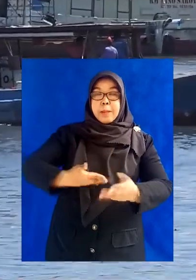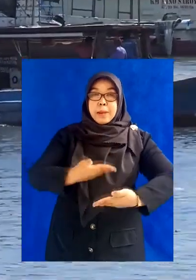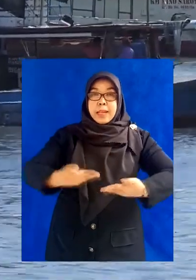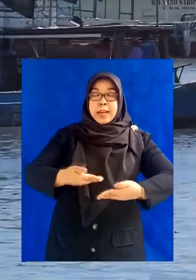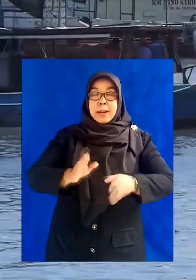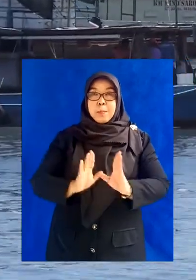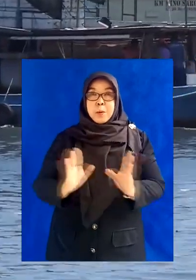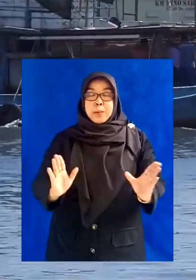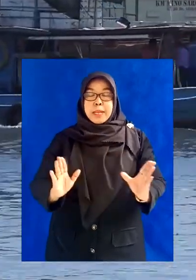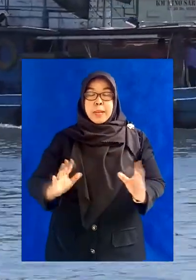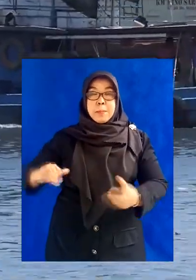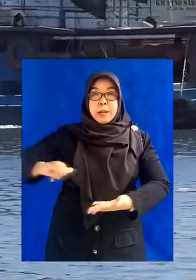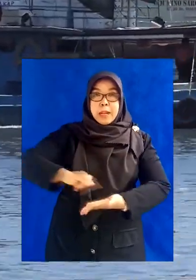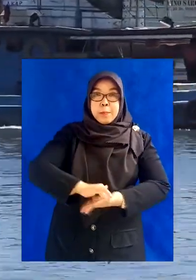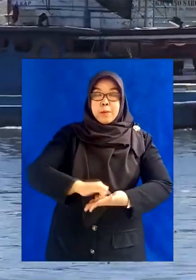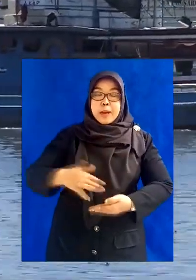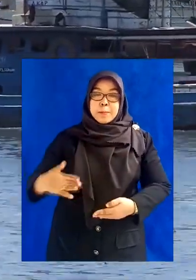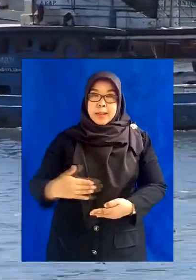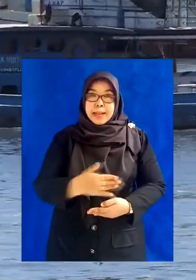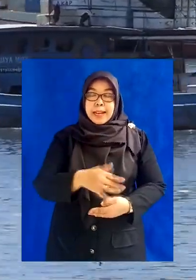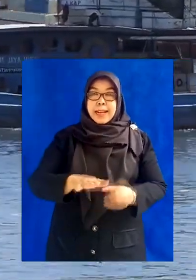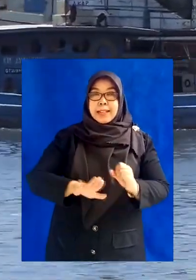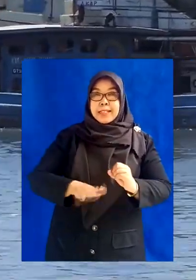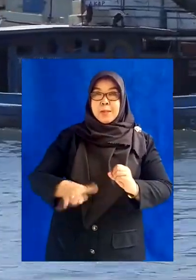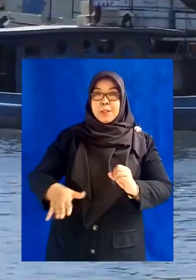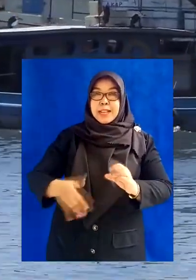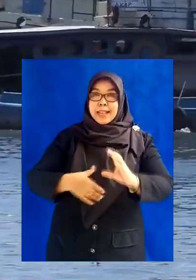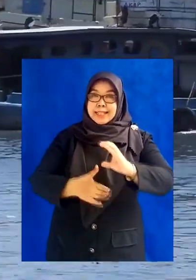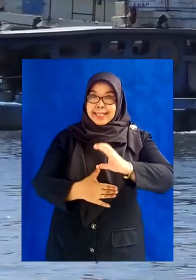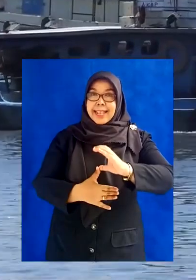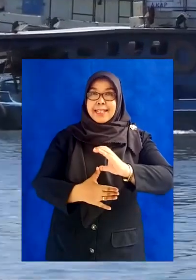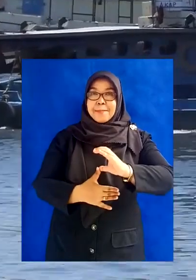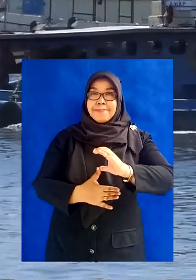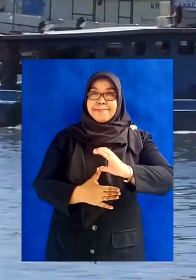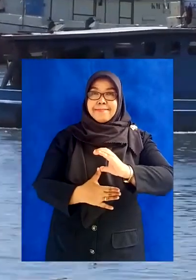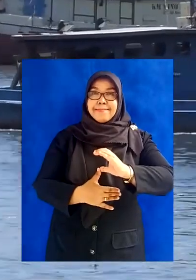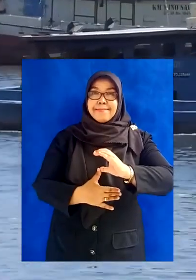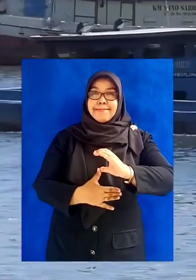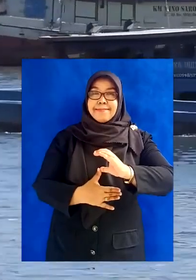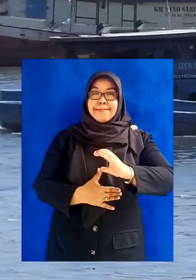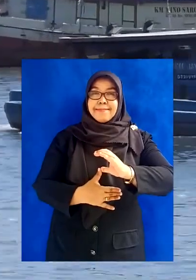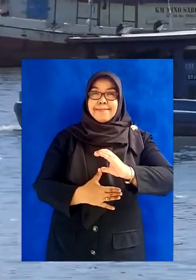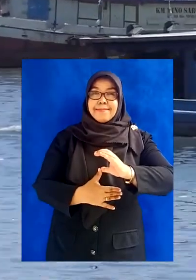Profil Pelayanan Publik Pelabuhan Perikanan Samudra Cilacap.